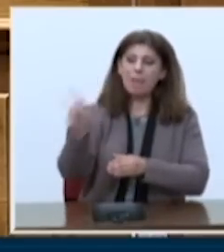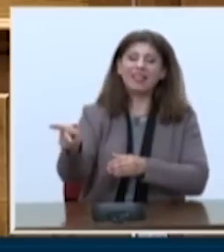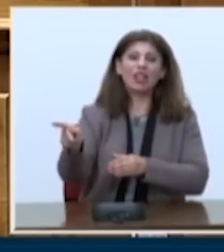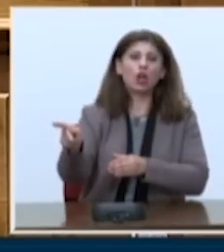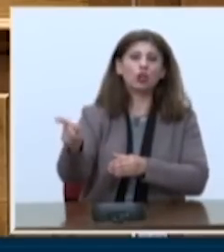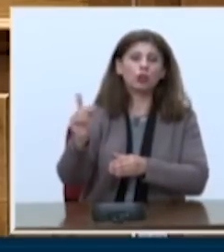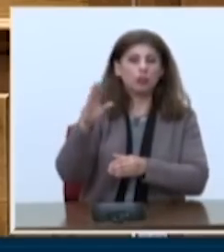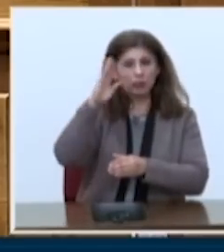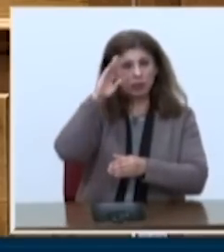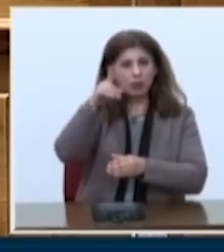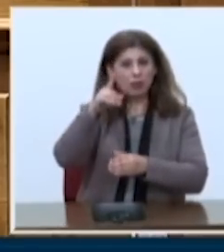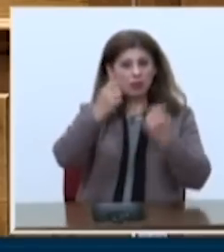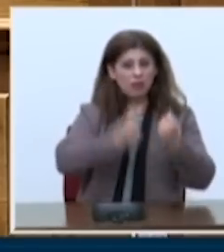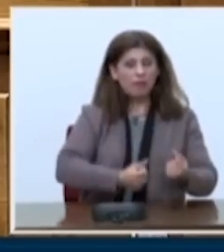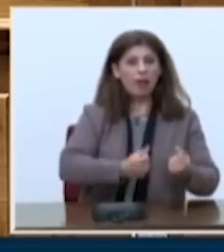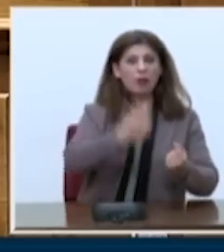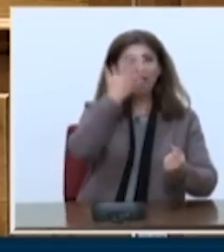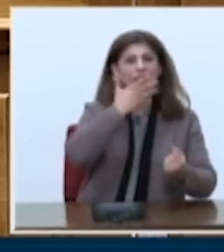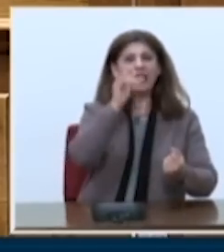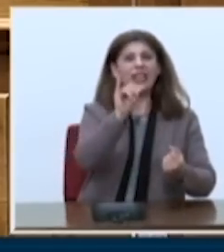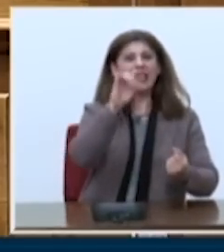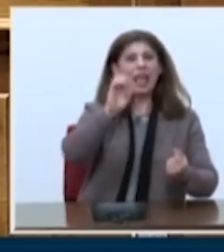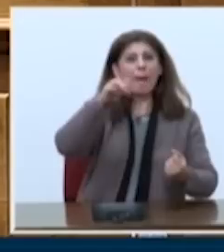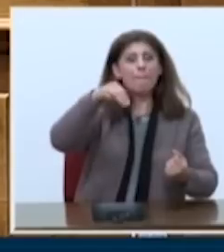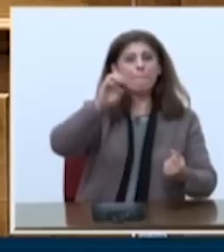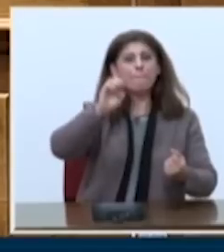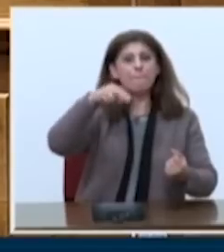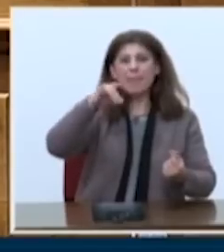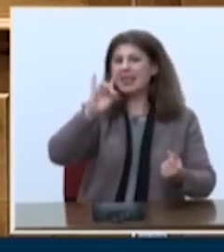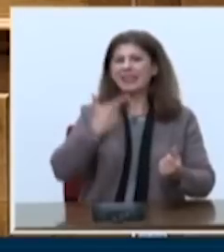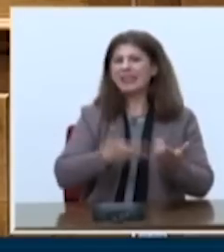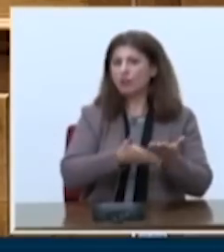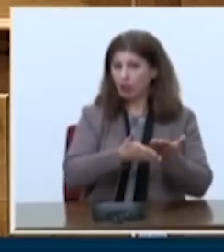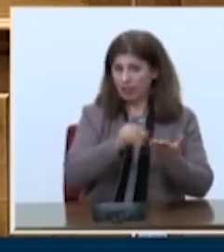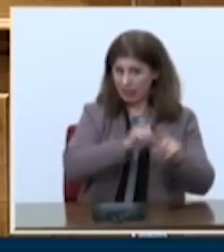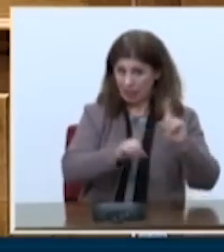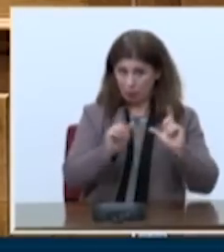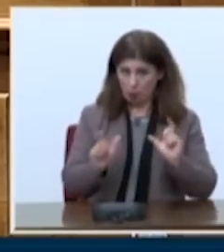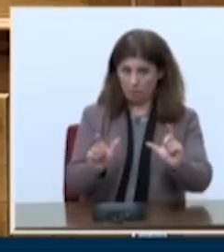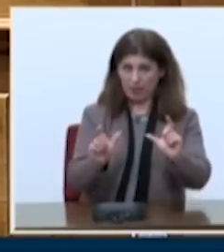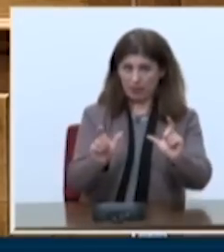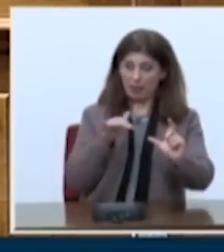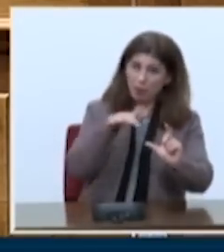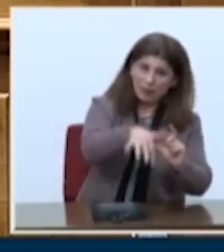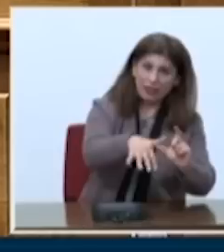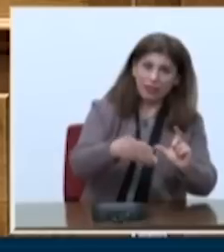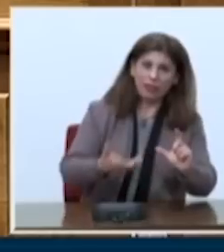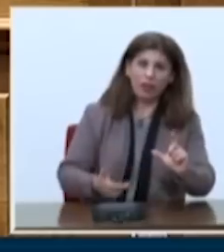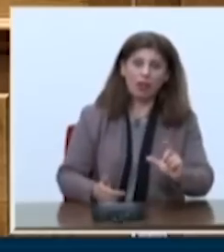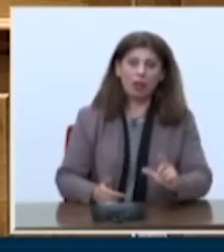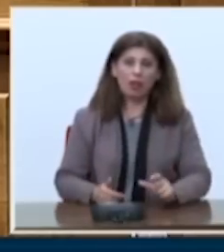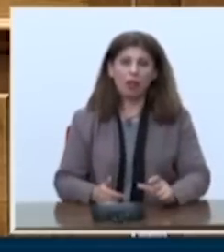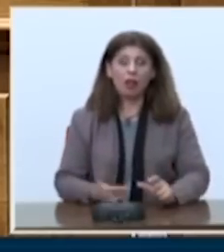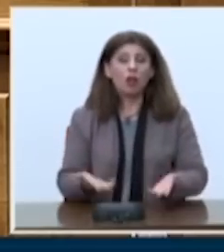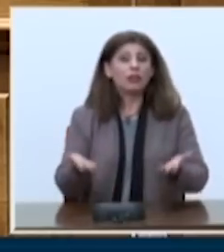λαού της Ιεμένης είναι συνδρομή σε κάποιον που αμήνεται? Το γεγονός ότι δεν έχετε